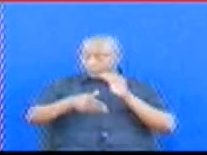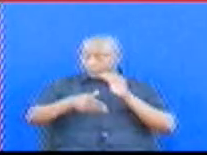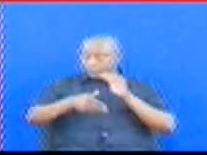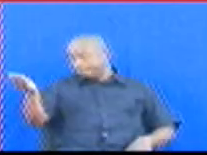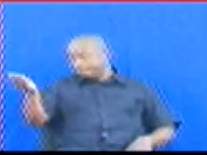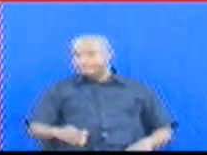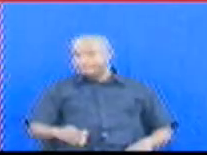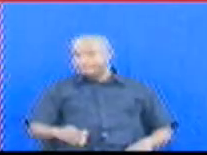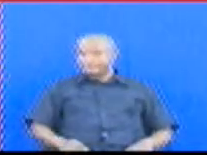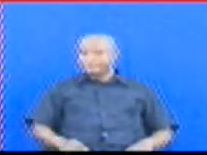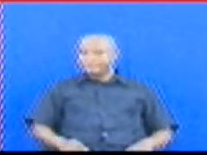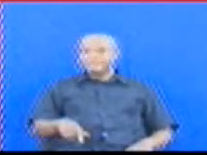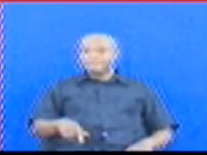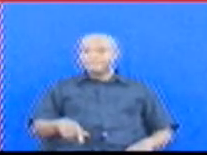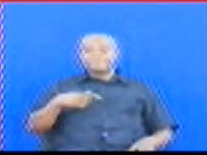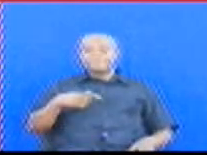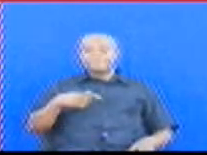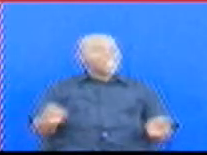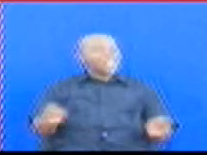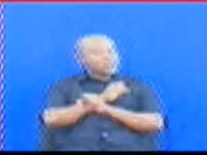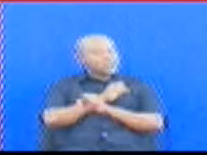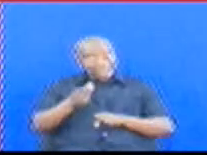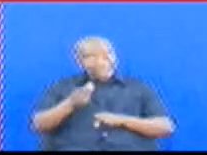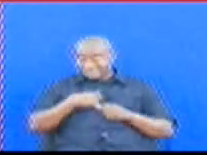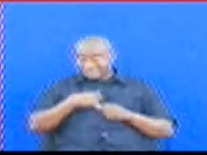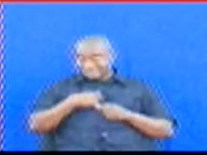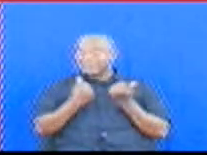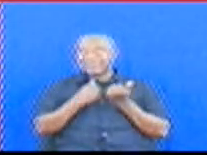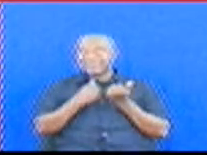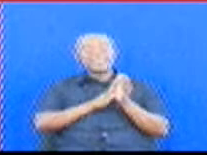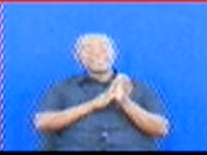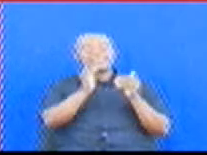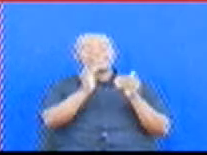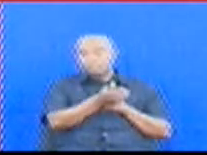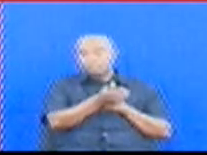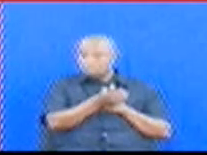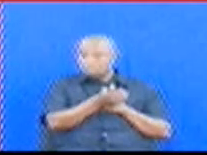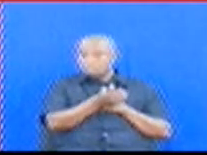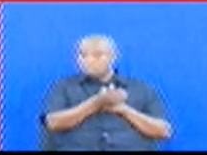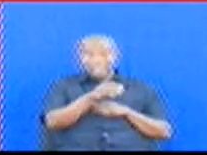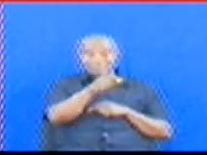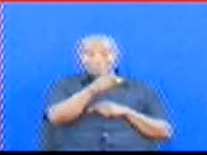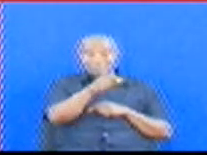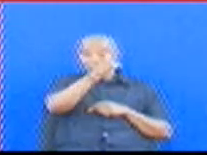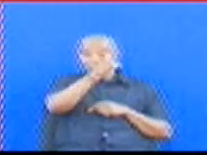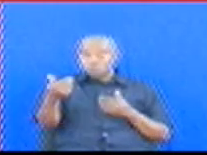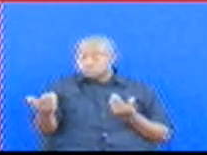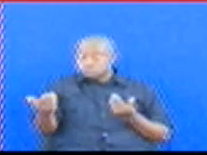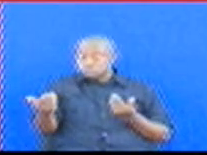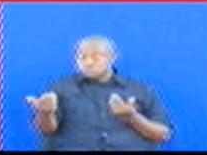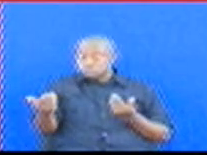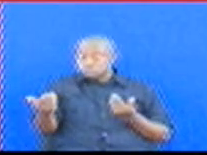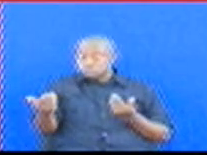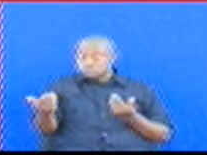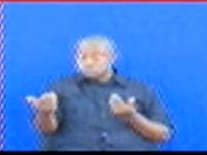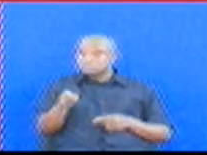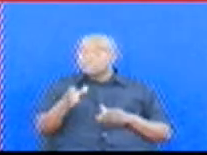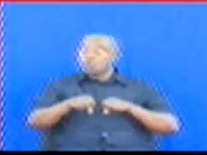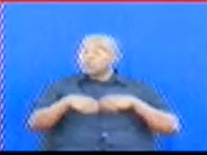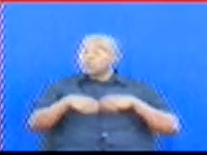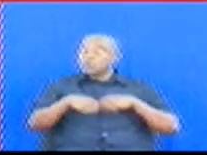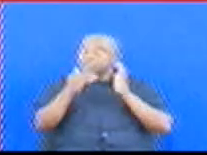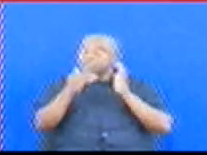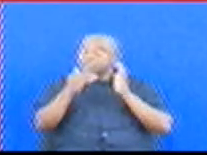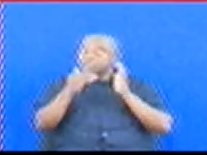yako, hatuwezi kutengeneza kinga kwa watu ambao kwa makusudi au sio makusudi wanavunja sheria za